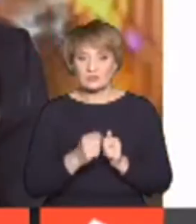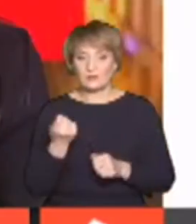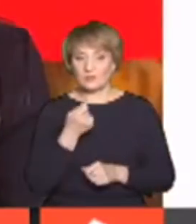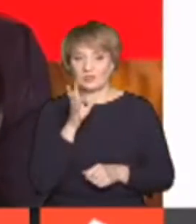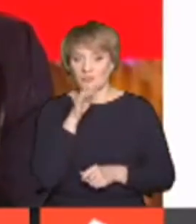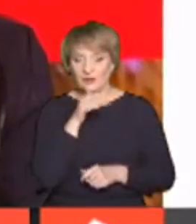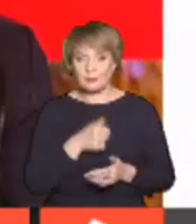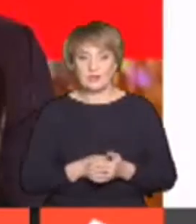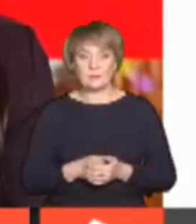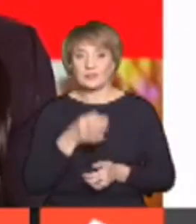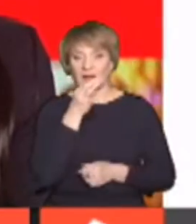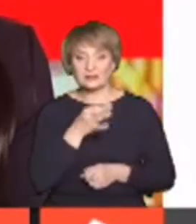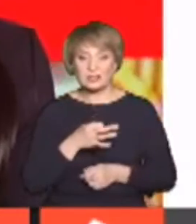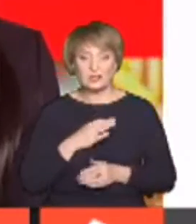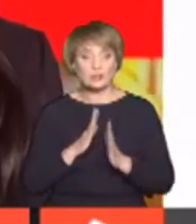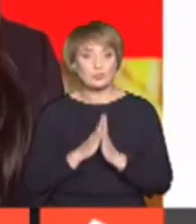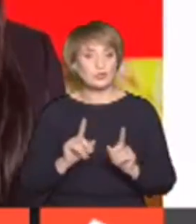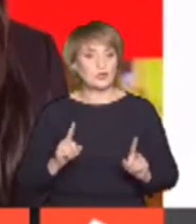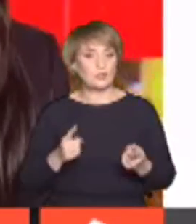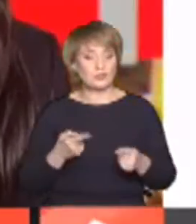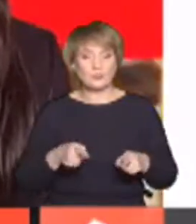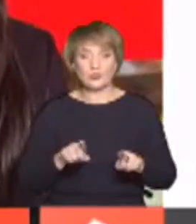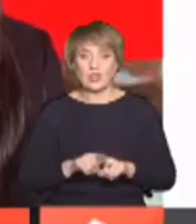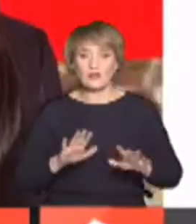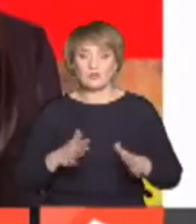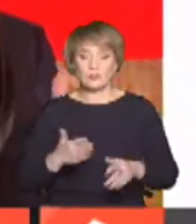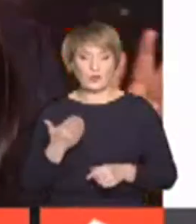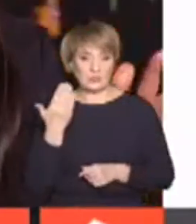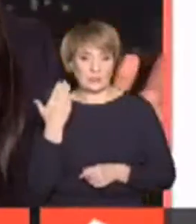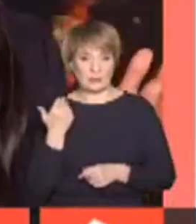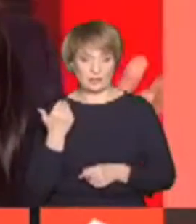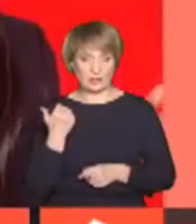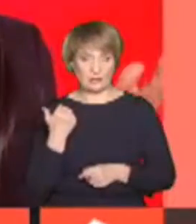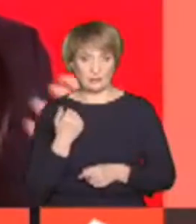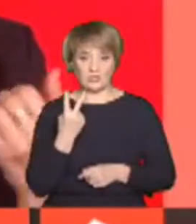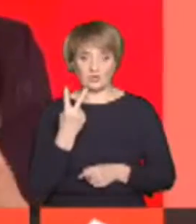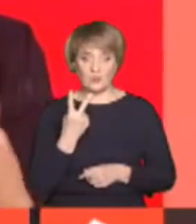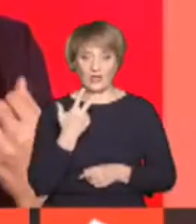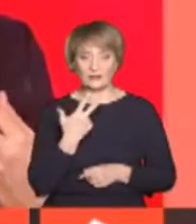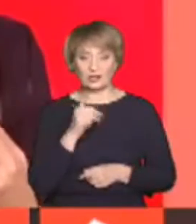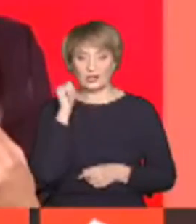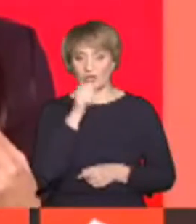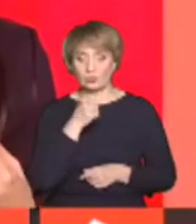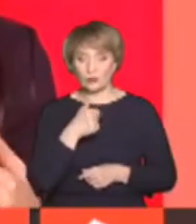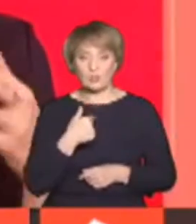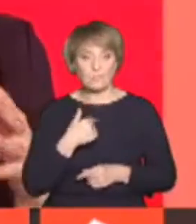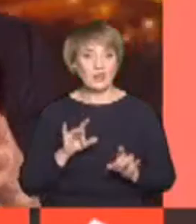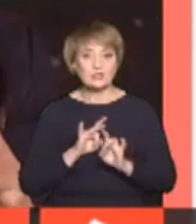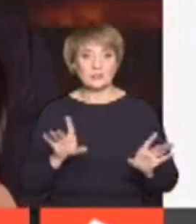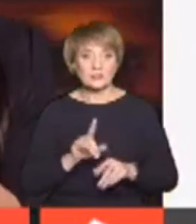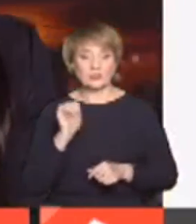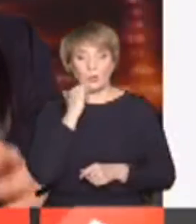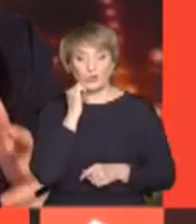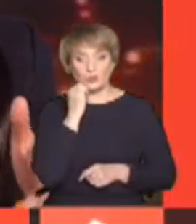вас переривати. Скажіть, будь ласка, ну а чому взагалі так відбувається? Раніше, ну буквально ще 2-3 роки тому, ну ми не розповідали про те, що